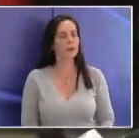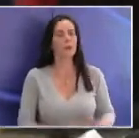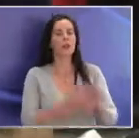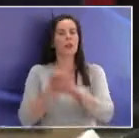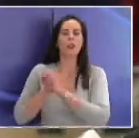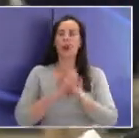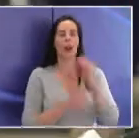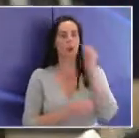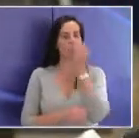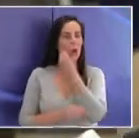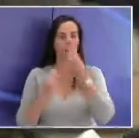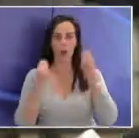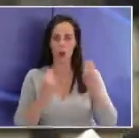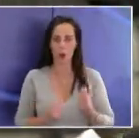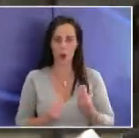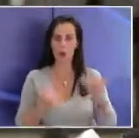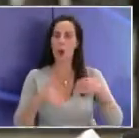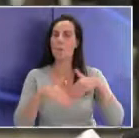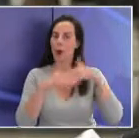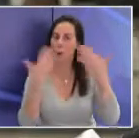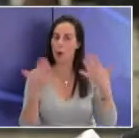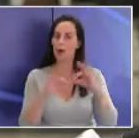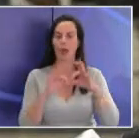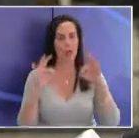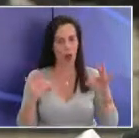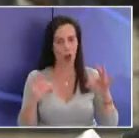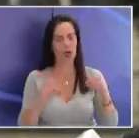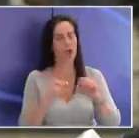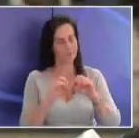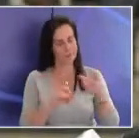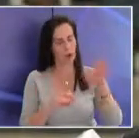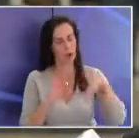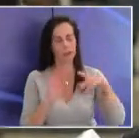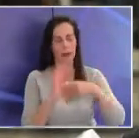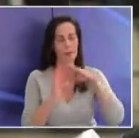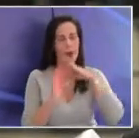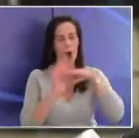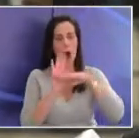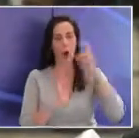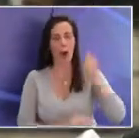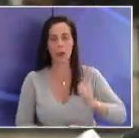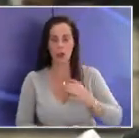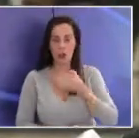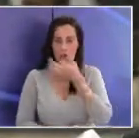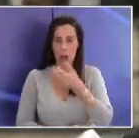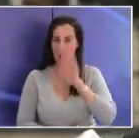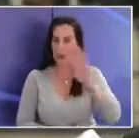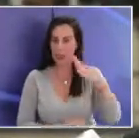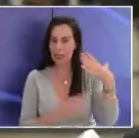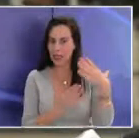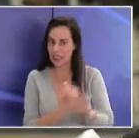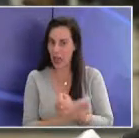שלום לכם וצהריים טובים. הבוקר הזה נפתח שוב במשבר חוק הגיוס. האם יצליח ראש הממשלה